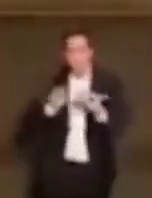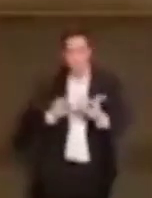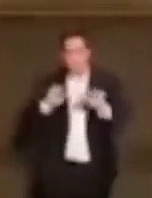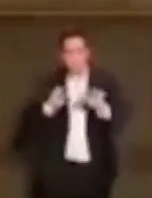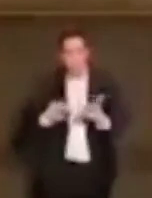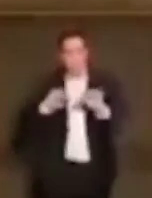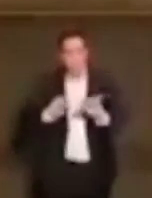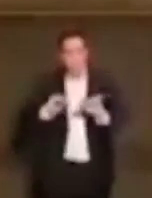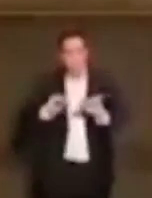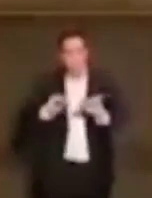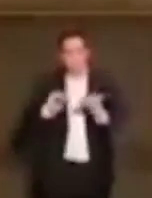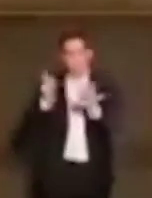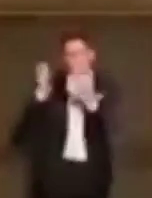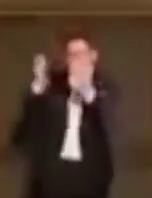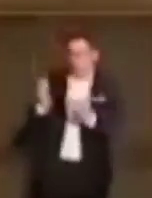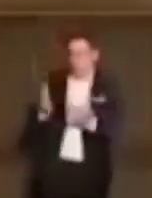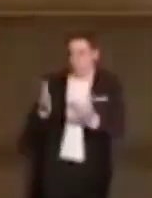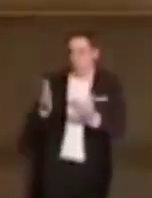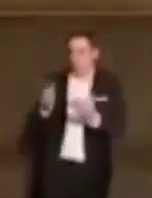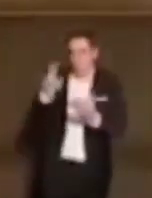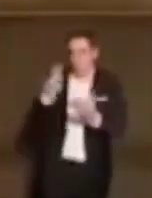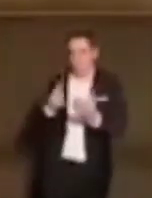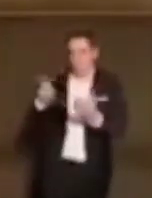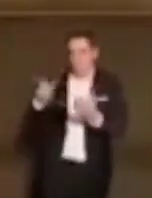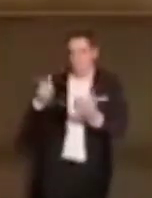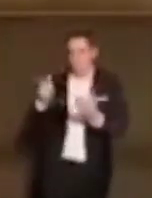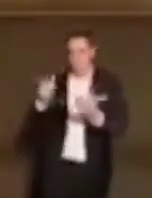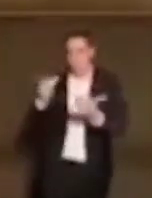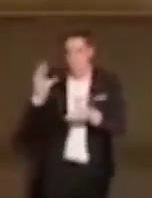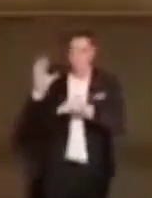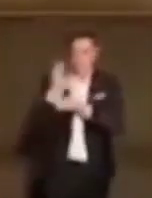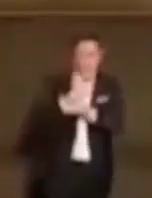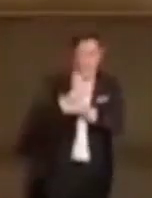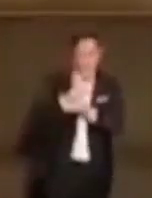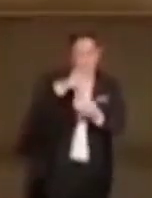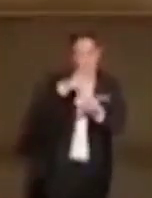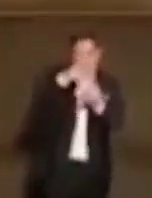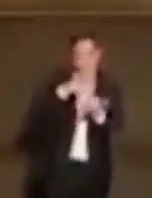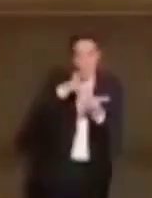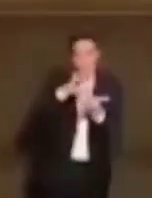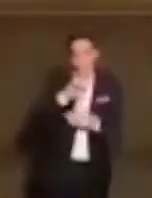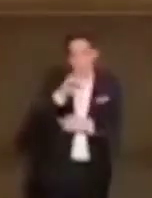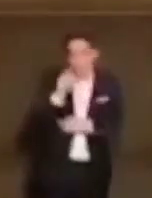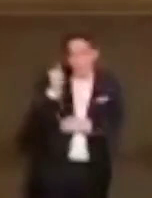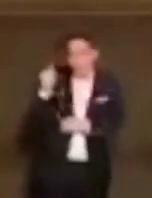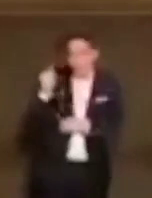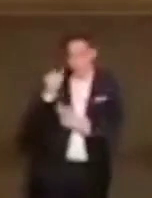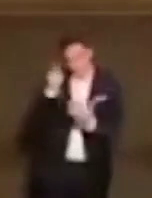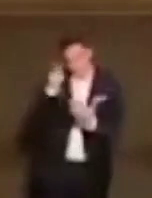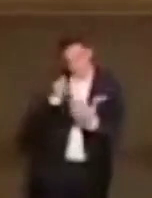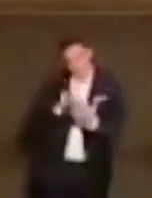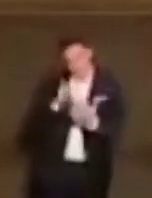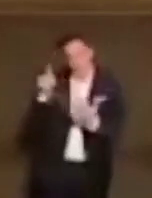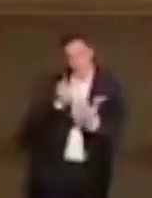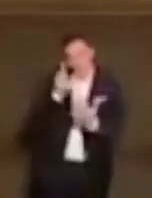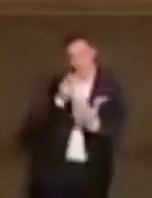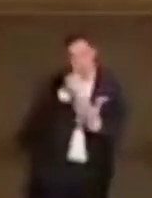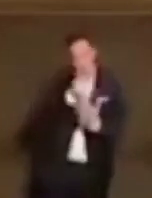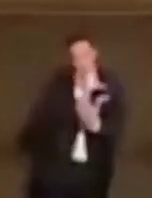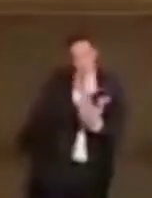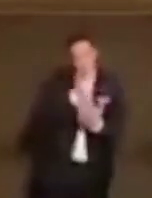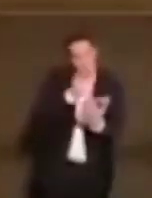نمی گفت و هر چیزی که می گوید وحی است؟ پس چطور این زن را مقدس می